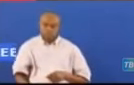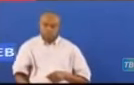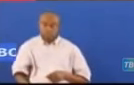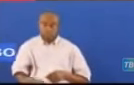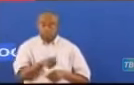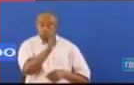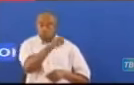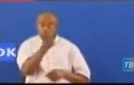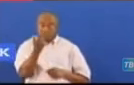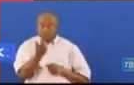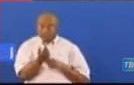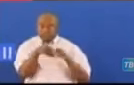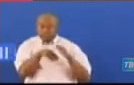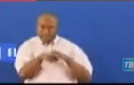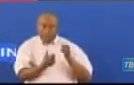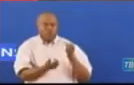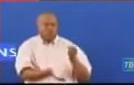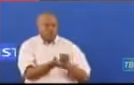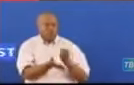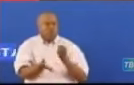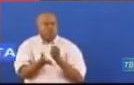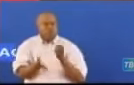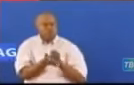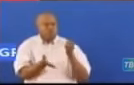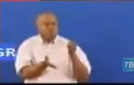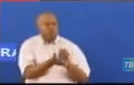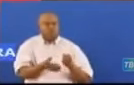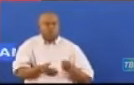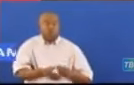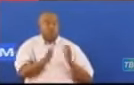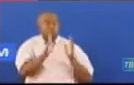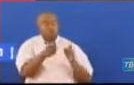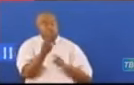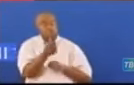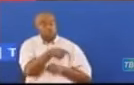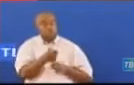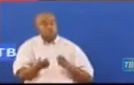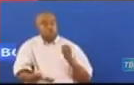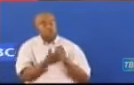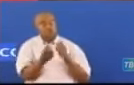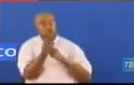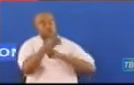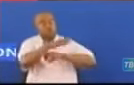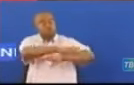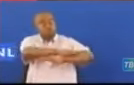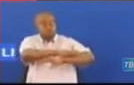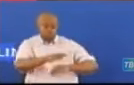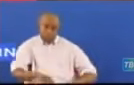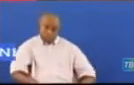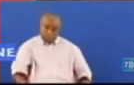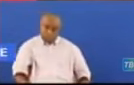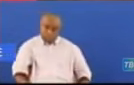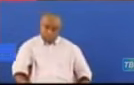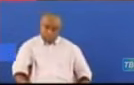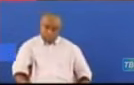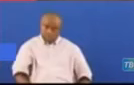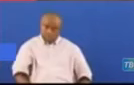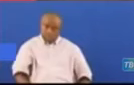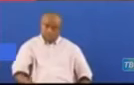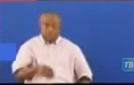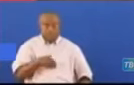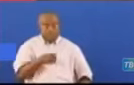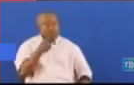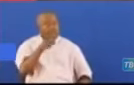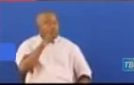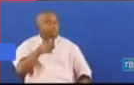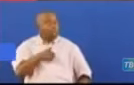kichaka, Magufuli, Magufuli, Magufuli, Magufuli. Mwacheni Rais Magufuli apumzike, na mimi ninasema huko alipo kaka